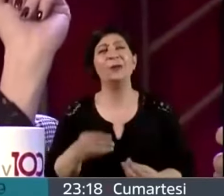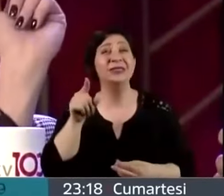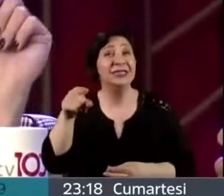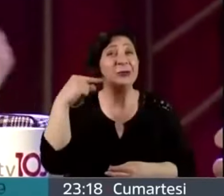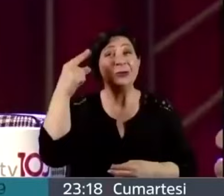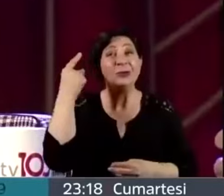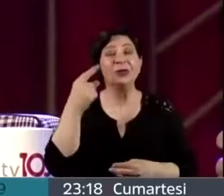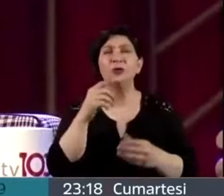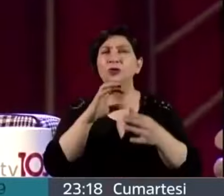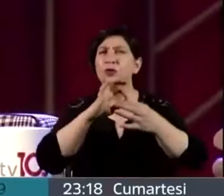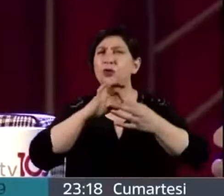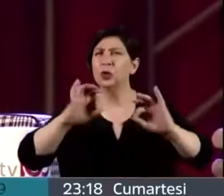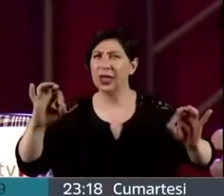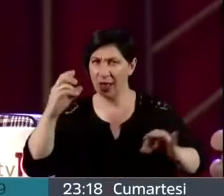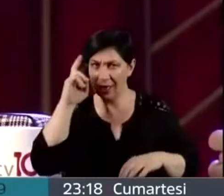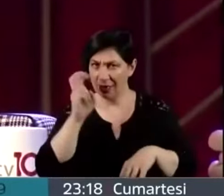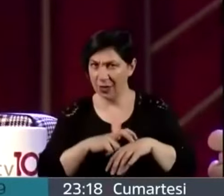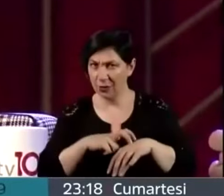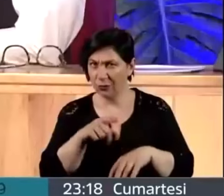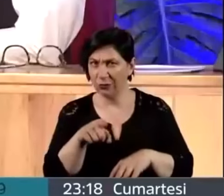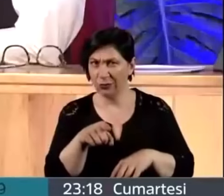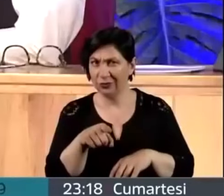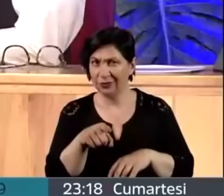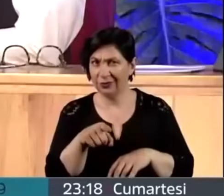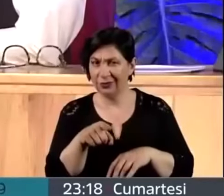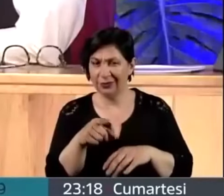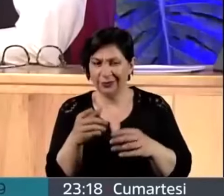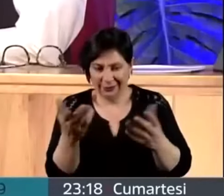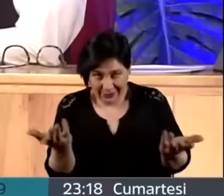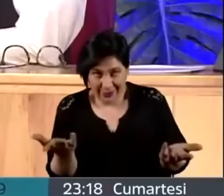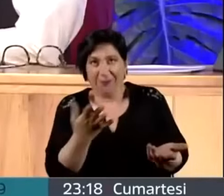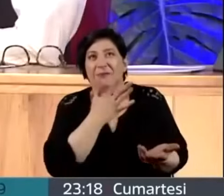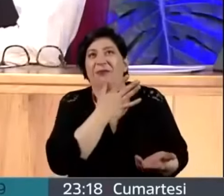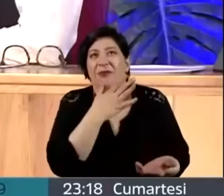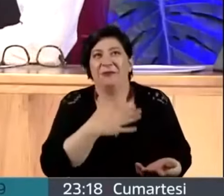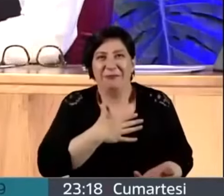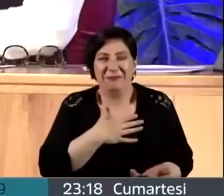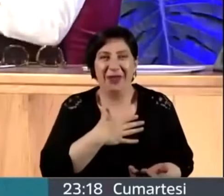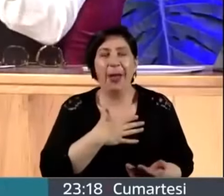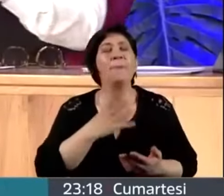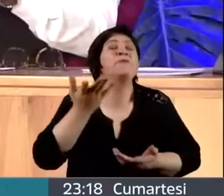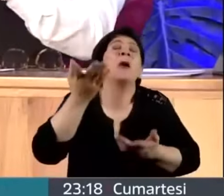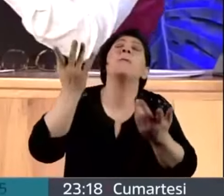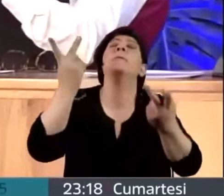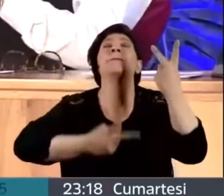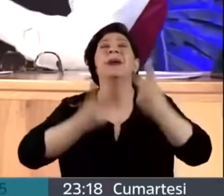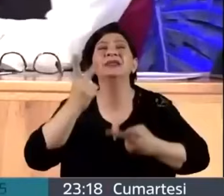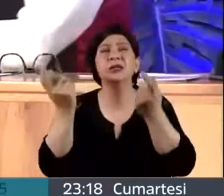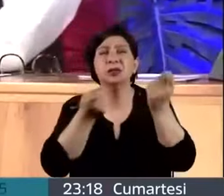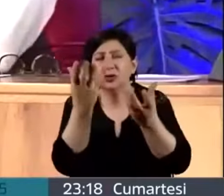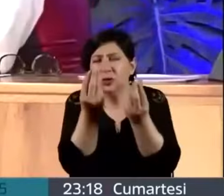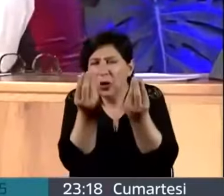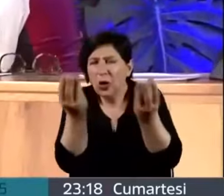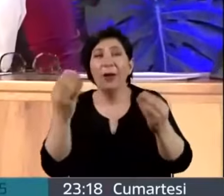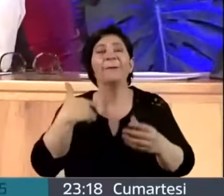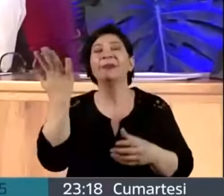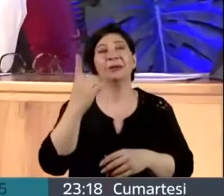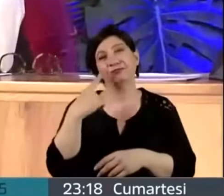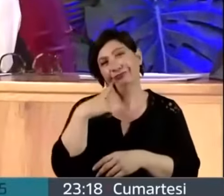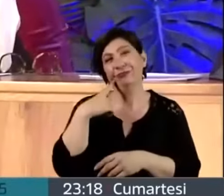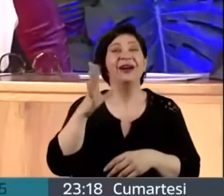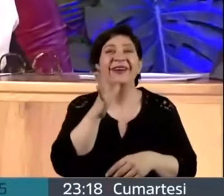düşün. Sözleri hatırlıyor musunuz şarkı sözlerini? Nasıl hatırlıyorum? Tabii ki biliyorum kendim. Bazen insan o kadar çok şey yapıyor ki mesela ben Seda